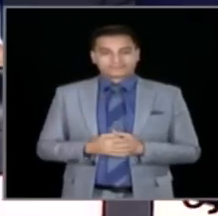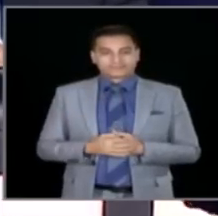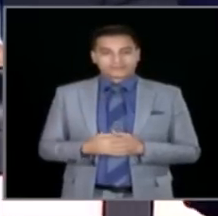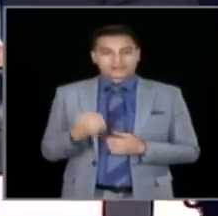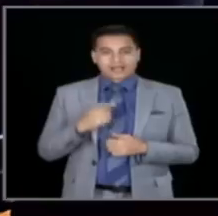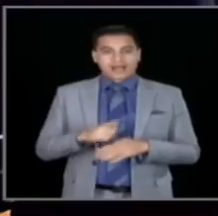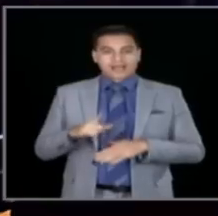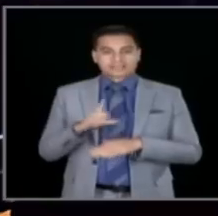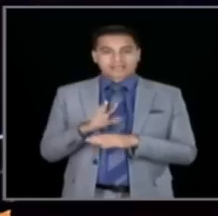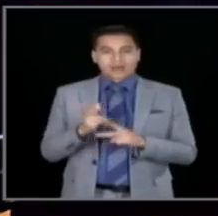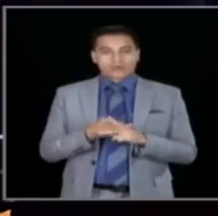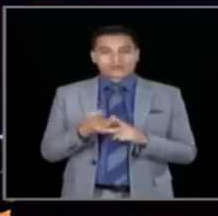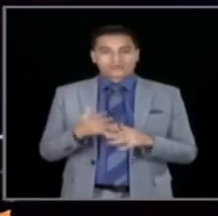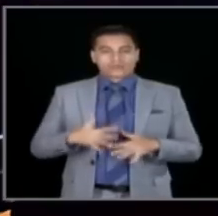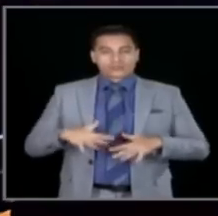رئاسي أو جمهوري؟ تفضل.